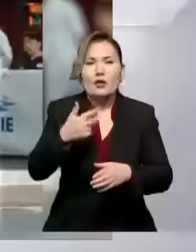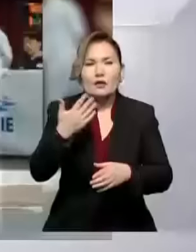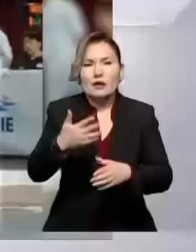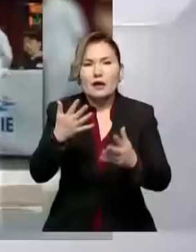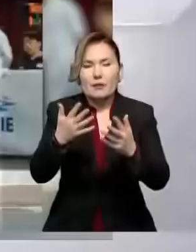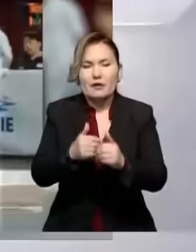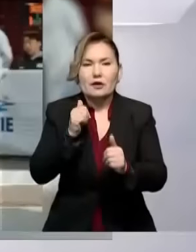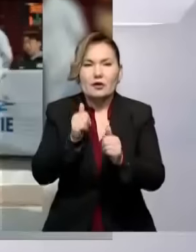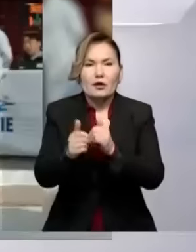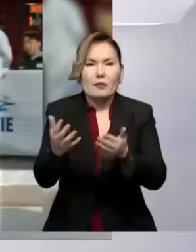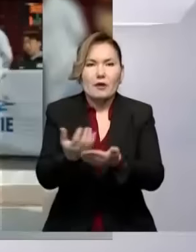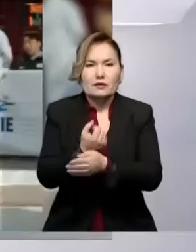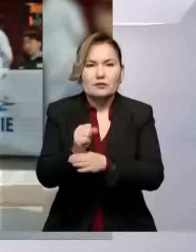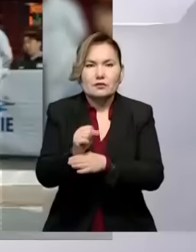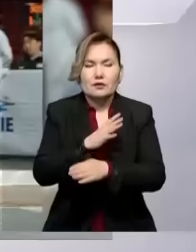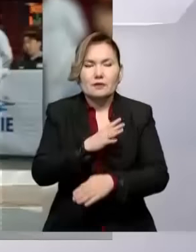45-35 есебімен басым түсті.